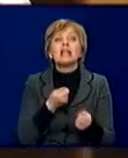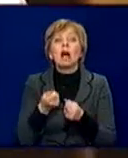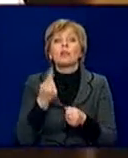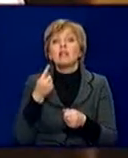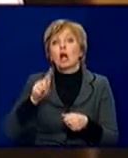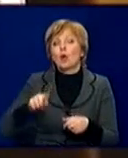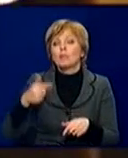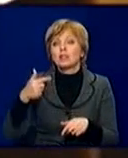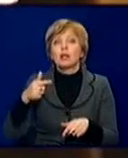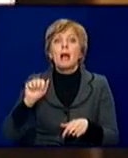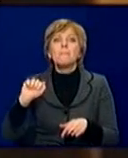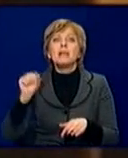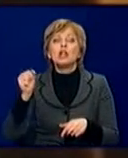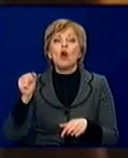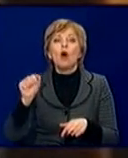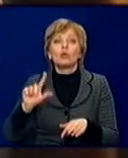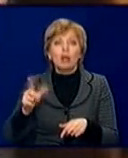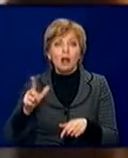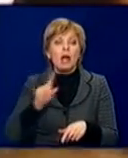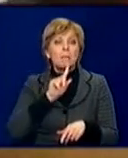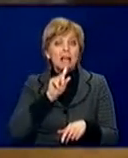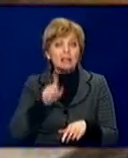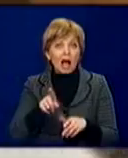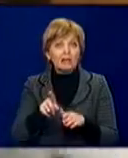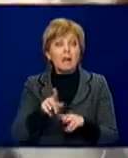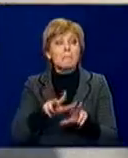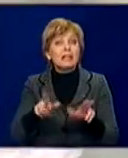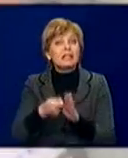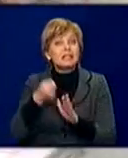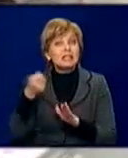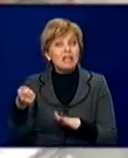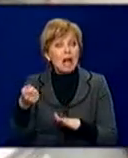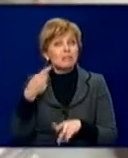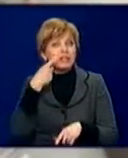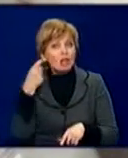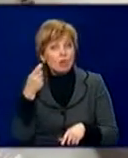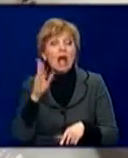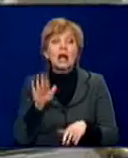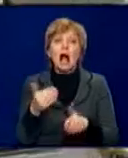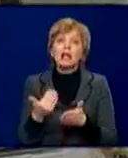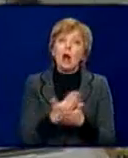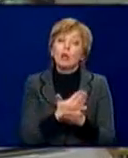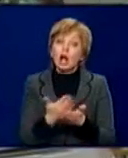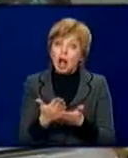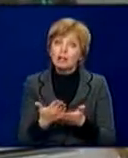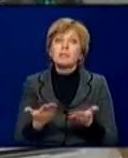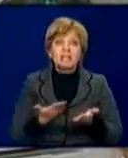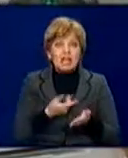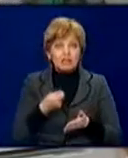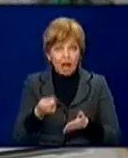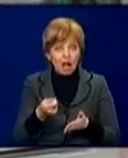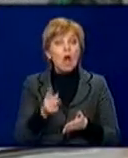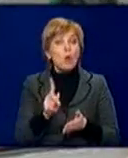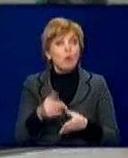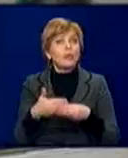miljonus latu gadā. Pēc pusgada ministrijai būs jāsniedz valdībā ziņojums, kā jaunā kārtība ieviesta dzīvē un vai tiešām tā nesusi